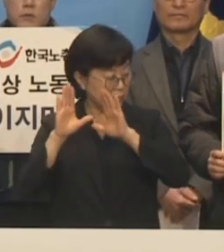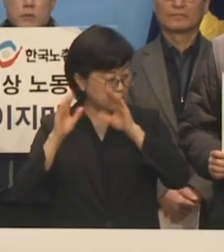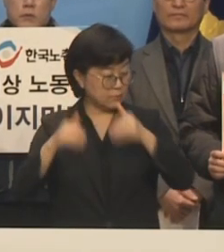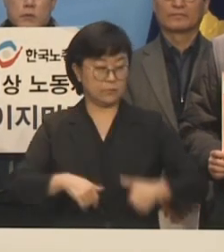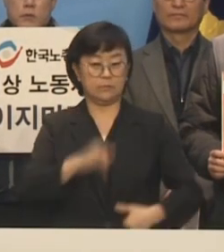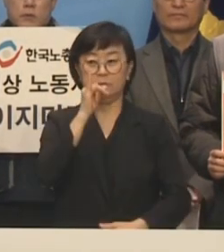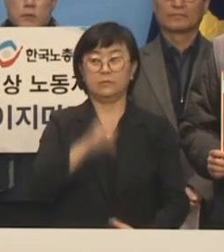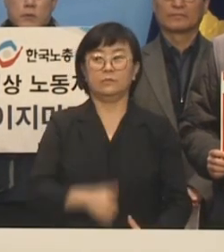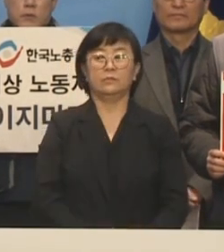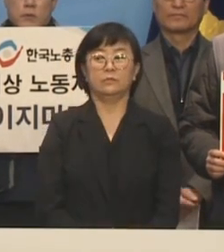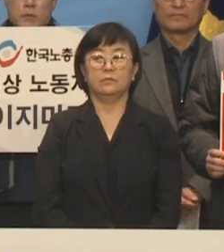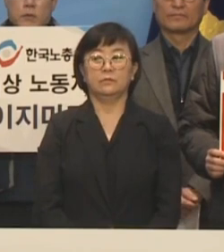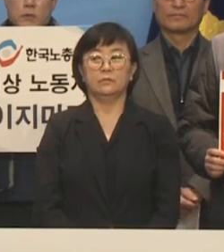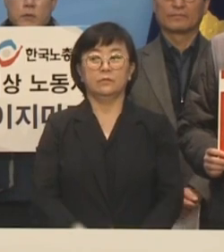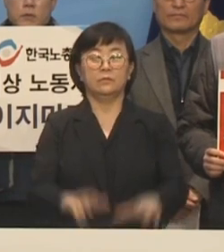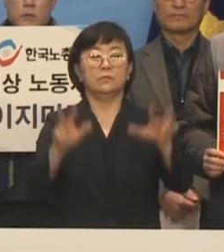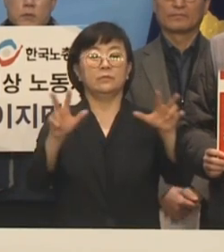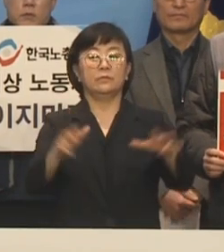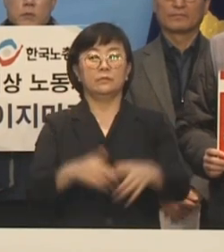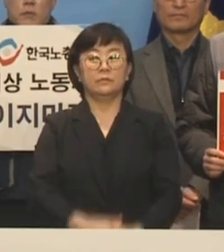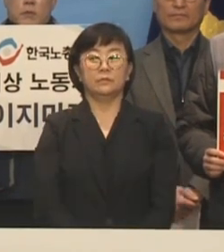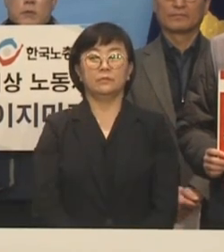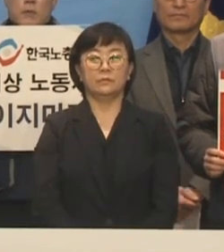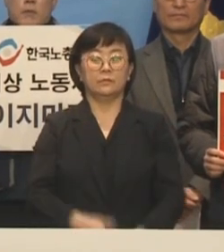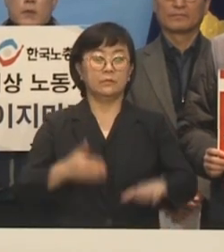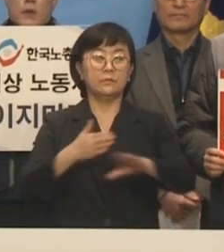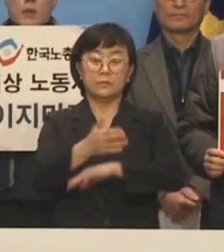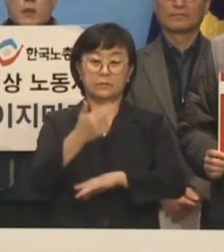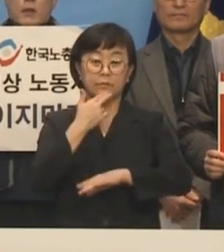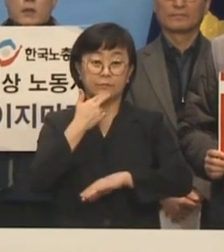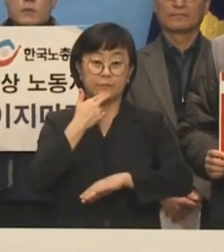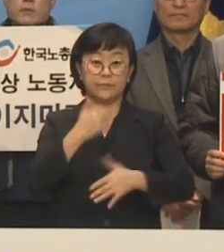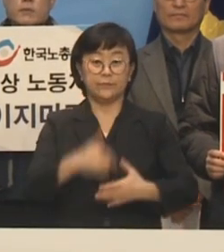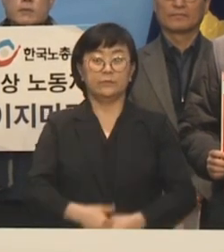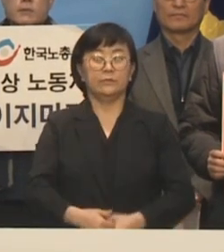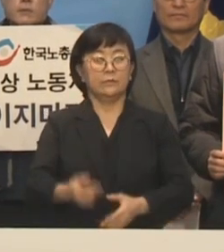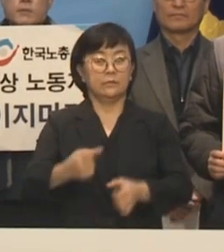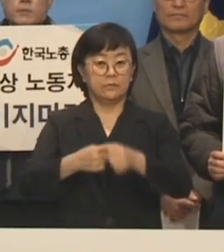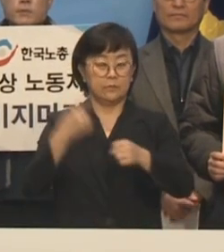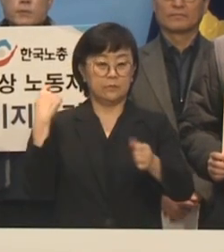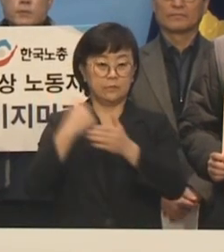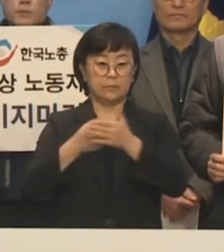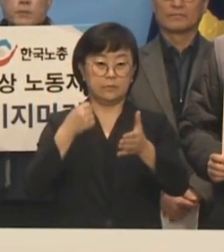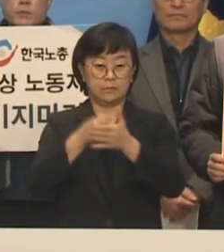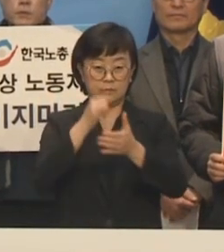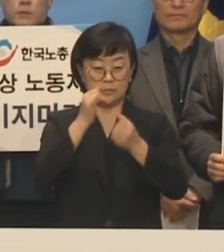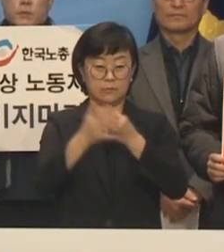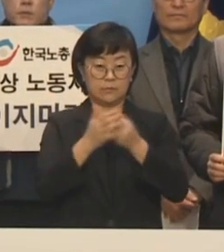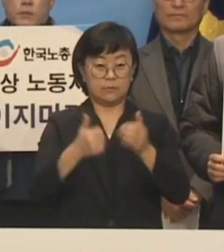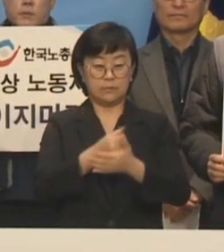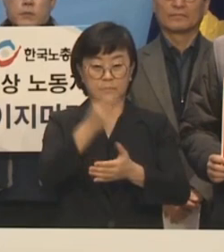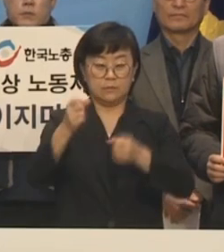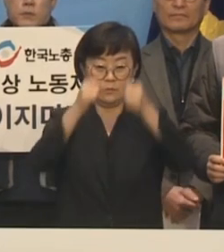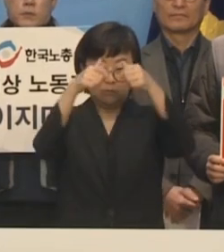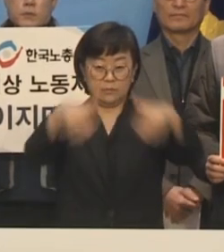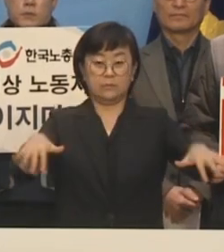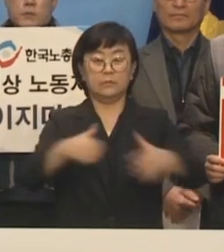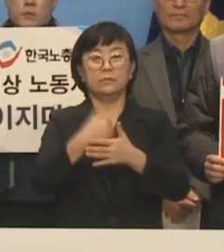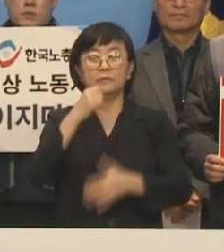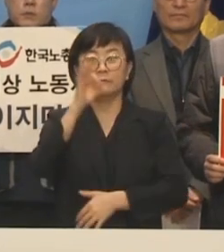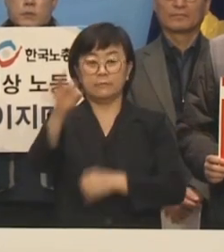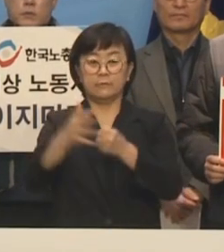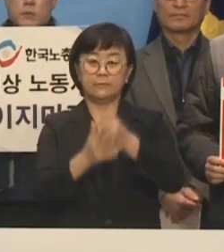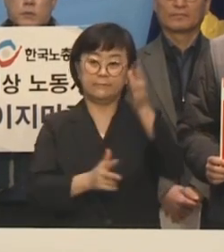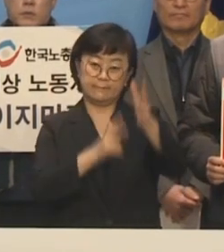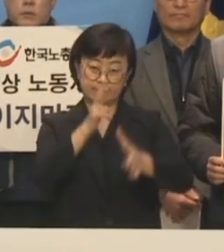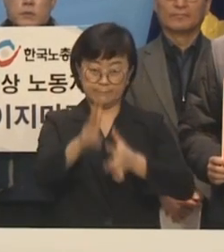할 것입니다. 지금이라도 늦지 않았습니다. 지난해 이미 확정된 여러 부처의 예산과